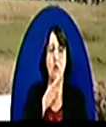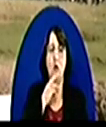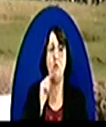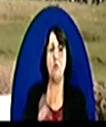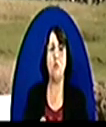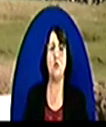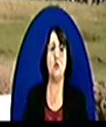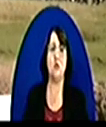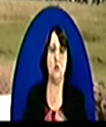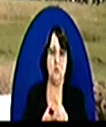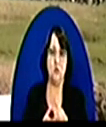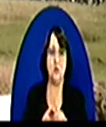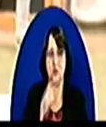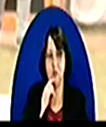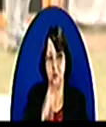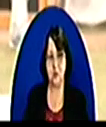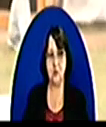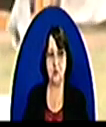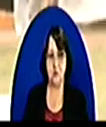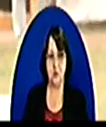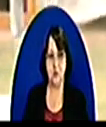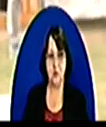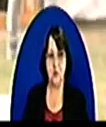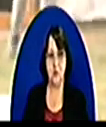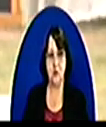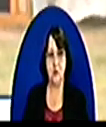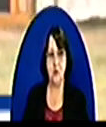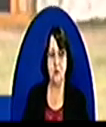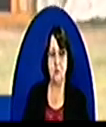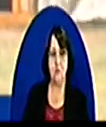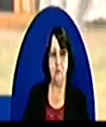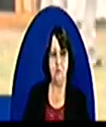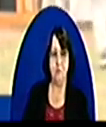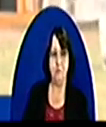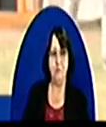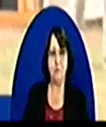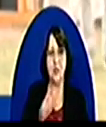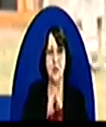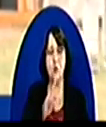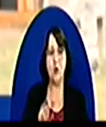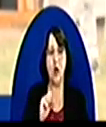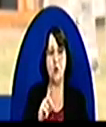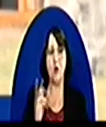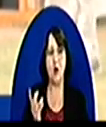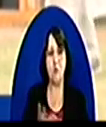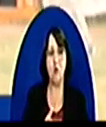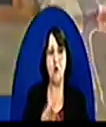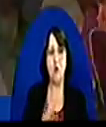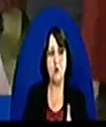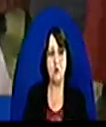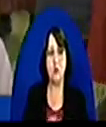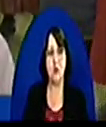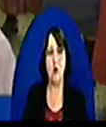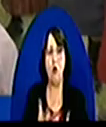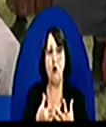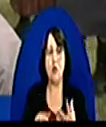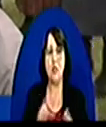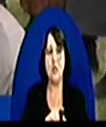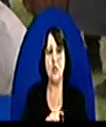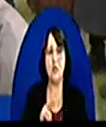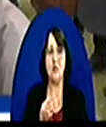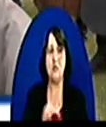нэр дэвшигчд хэлсэн байна. Эрүүл аюулгүй орчинд амьдрах нөхцөлд гарч байгаа олон лицензүүд өчн болгосон. Энэ шударга